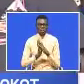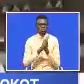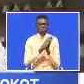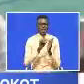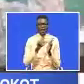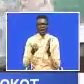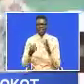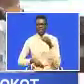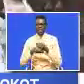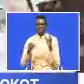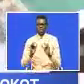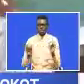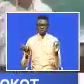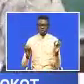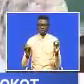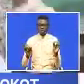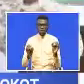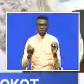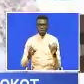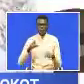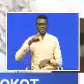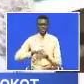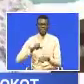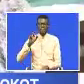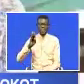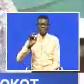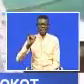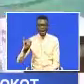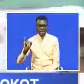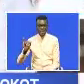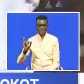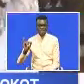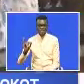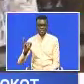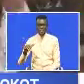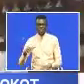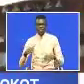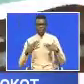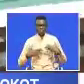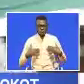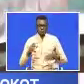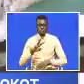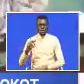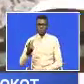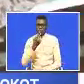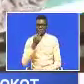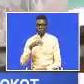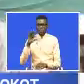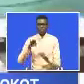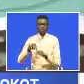ingine. Kwa hivyo ikifika wakati wa BBI, watu wa West Pokot, mpike